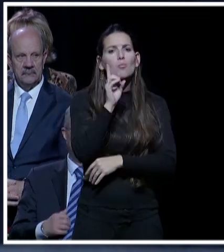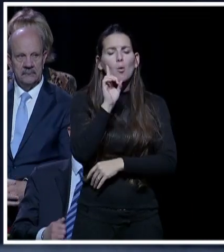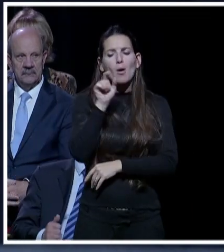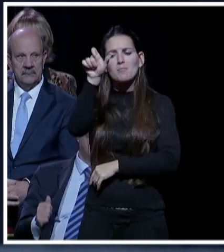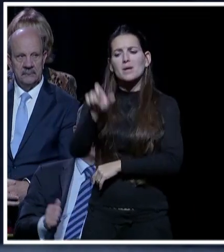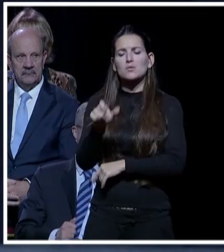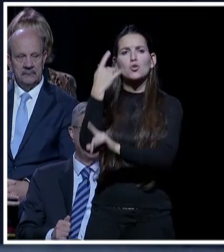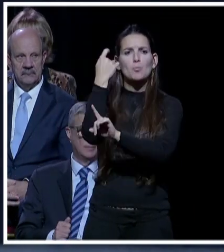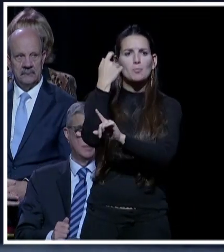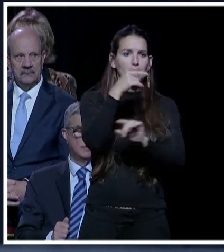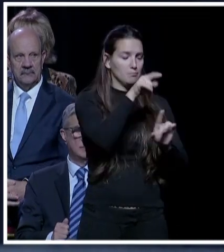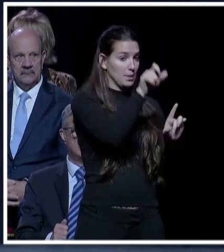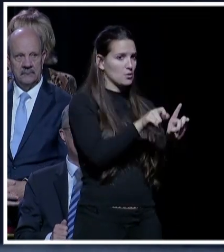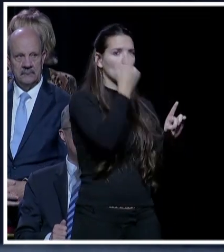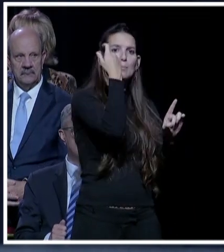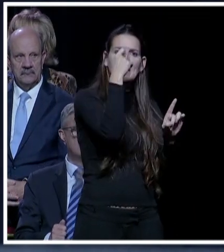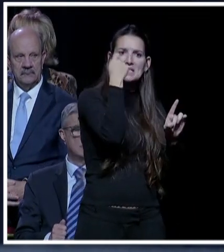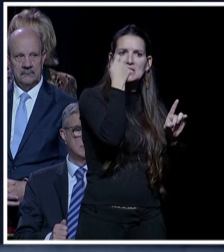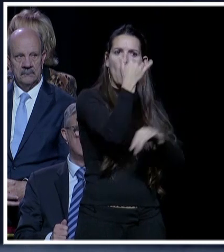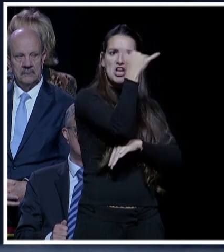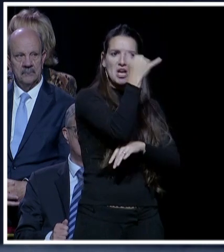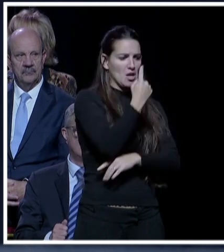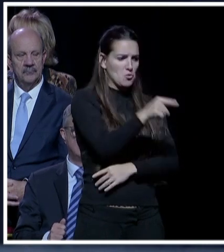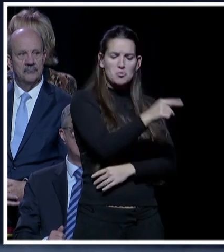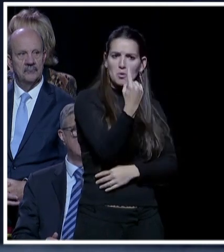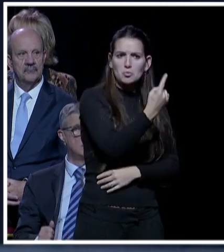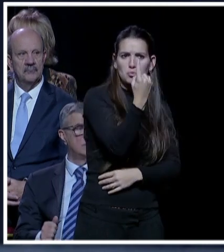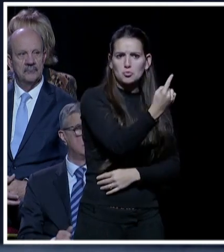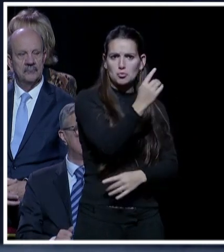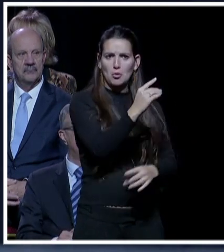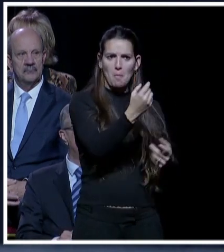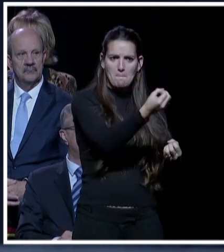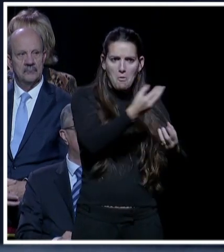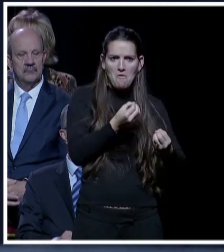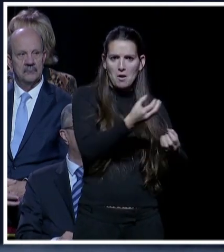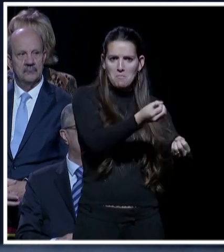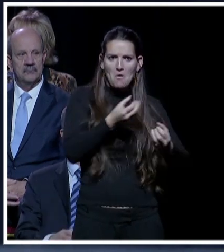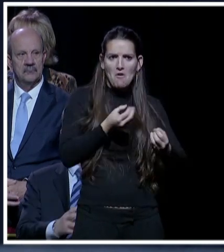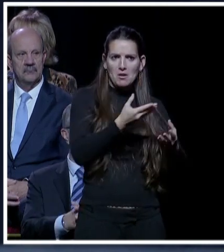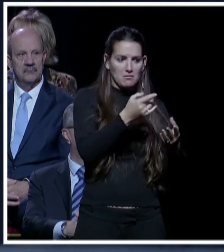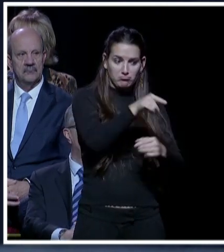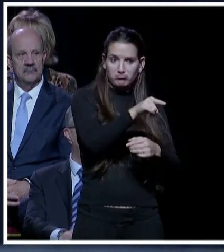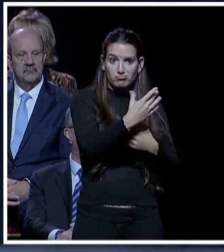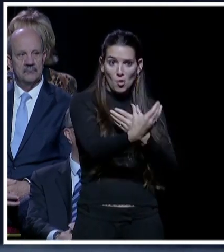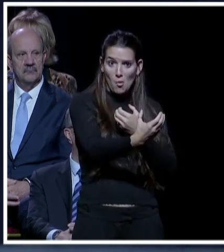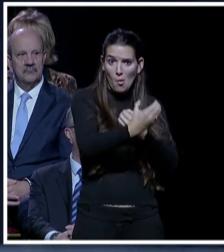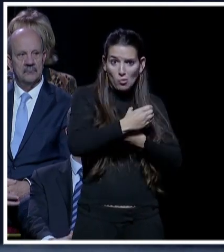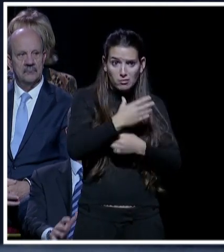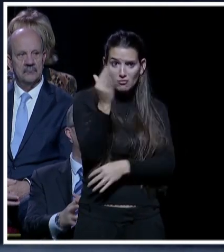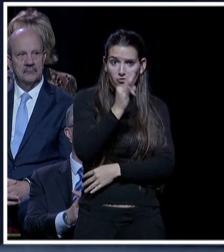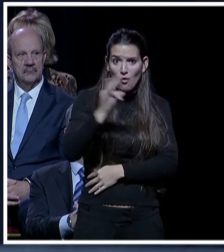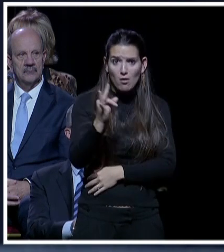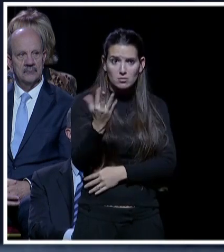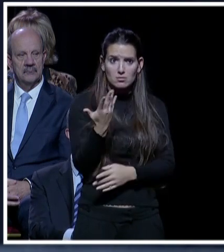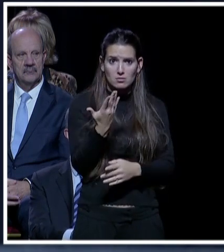président algérien nous provoque sans cesse et rétablit un couplet violemment anti-français dans son hymne national,